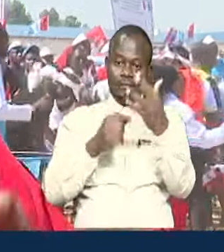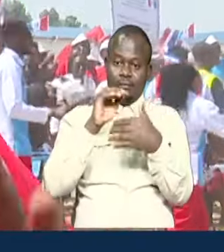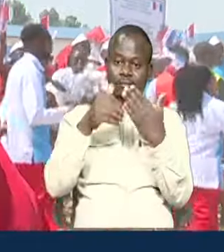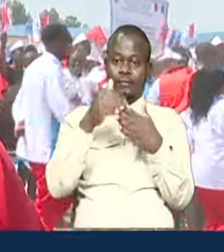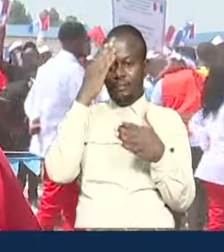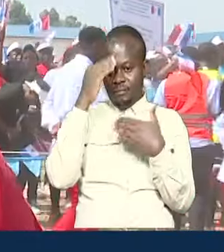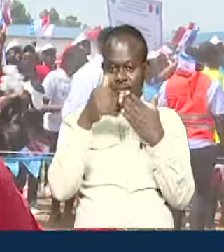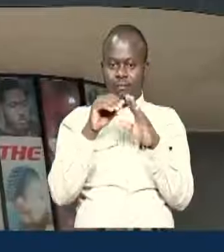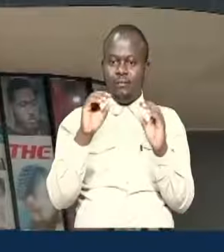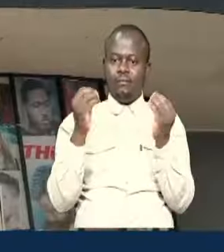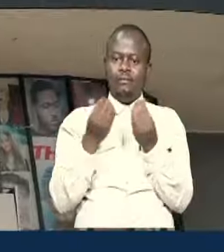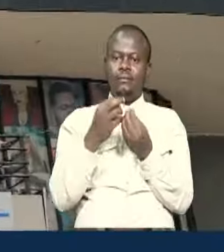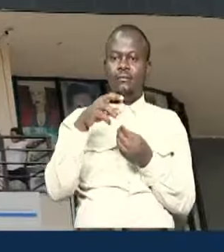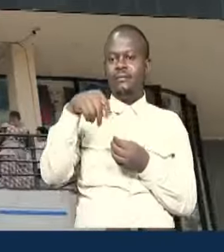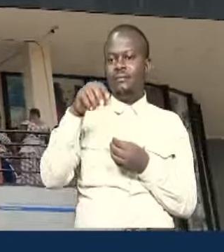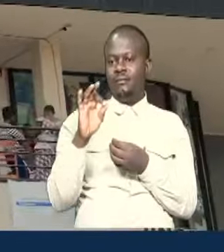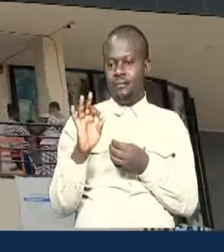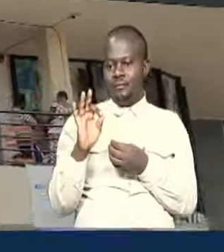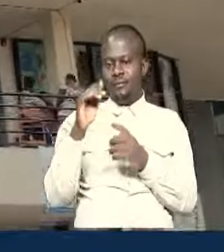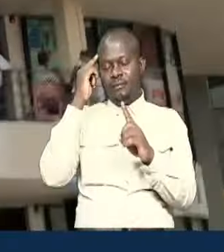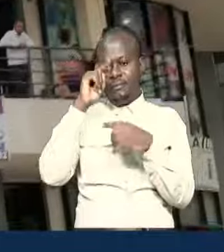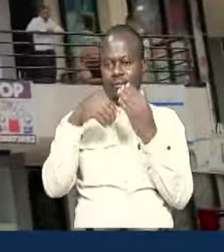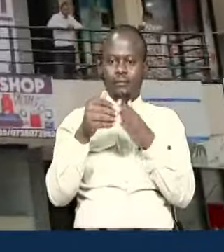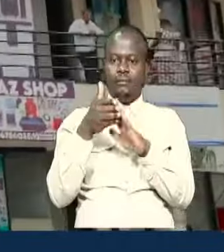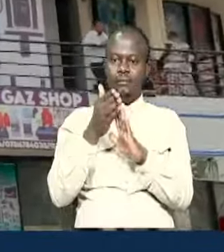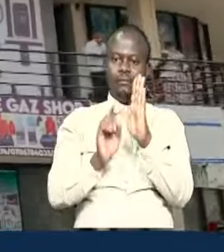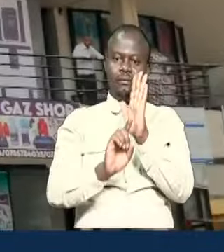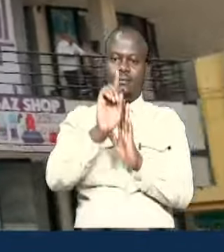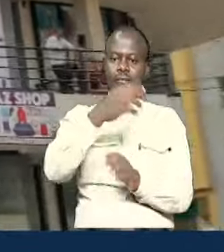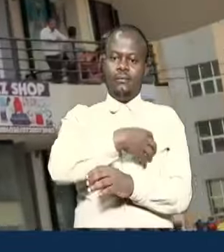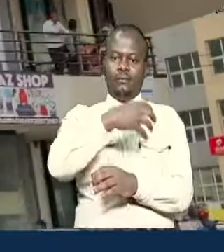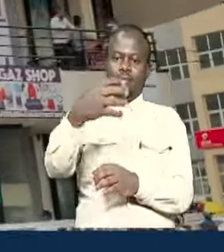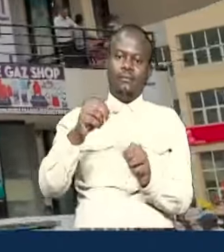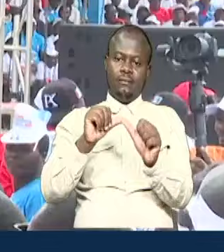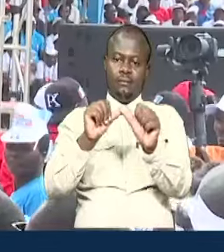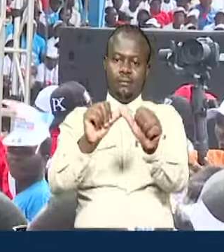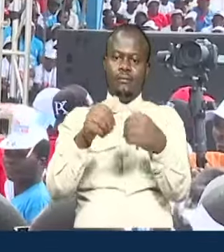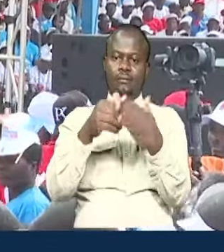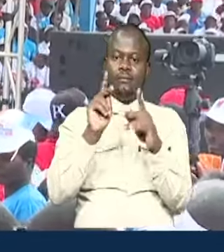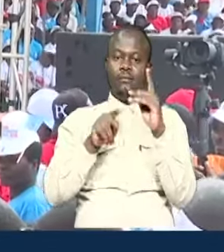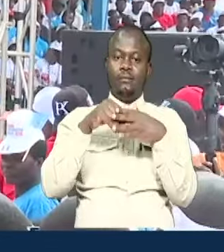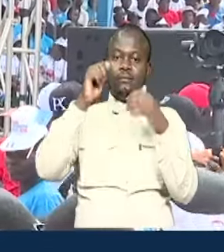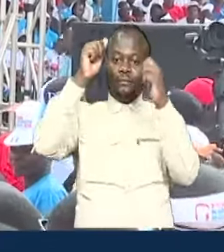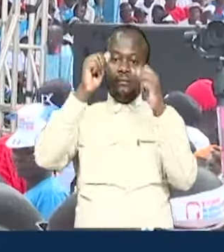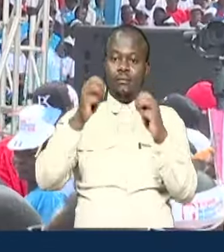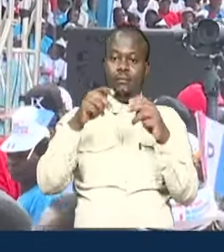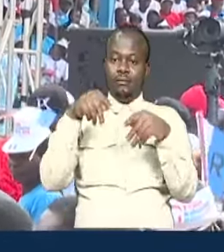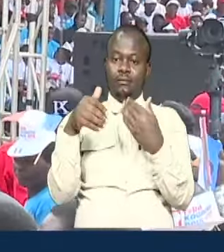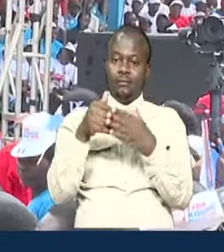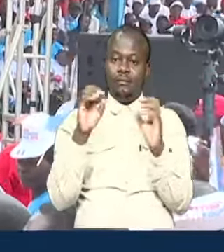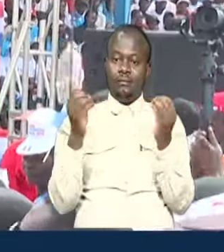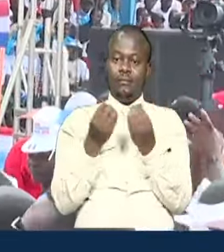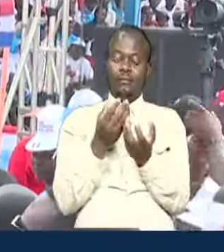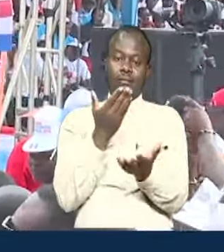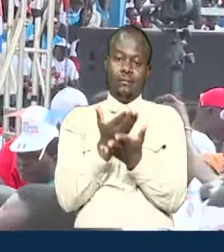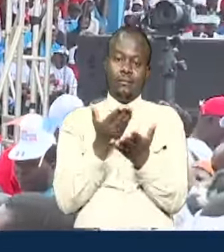tubikesha umuryango wa RPF Inkotanyi. Hagamijwe kwihutisha iterambere ry'ubukungu rirambye, abakandida depite b'uyu muryango